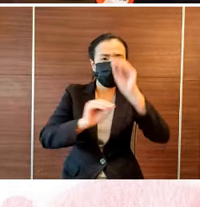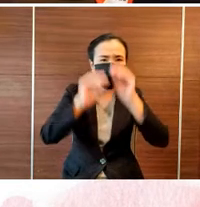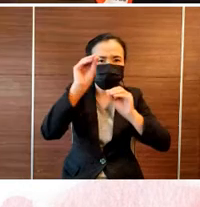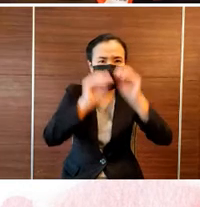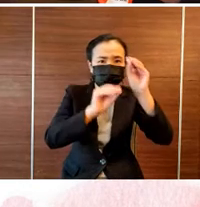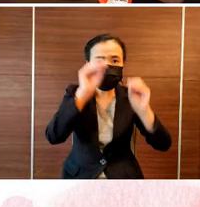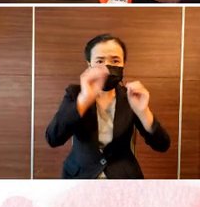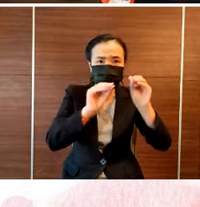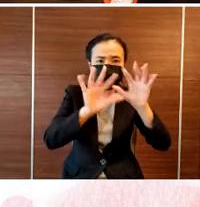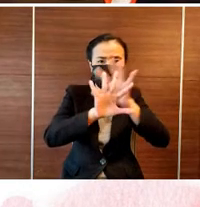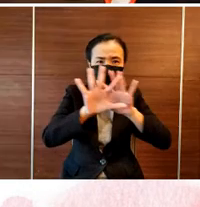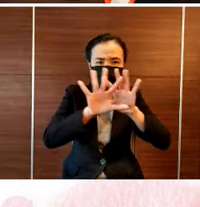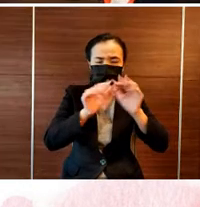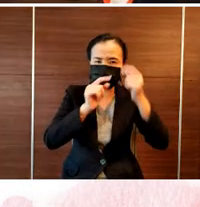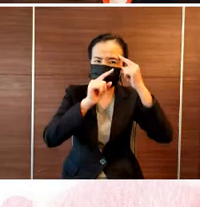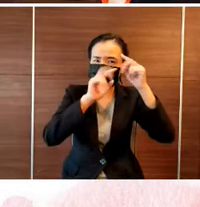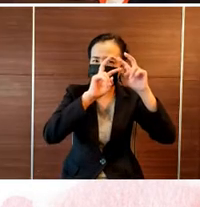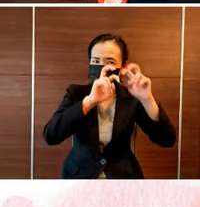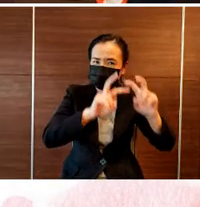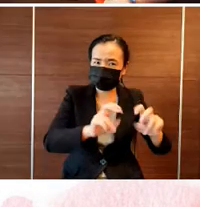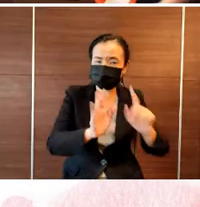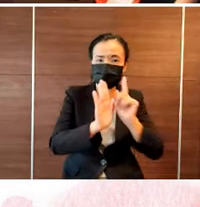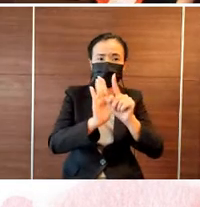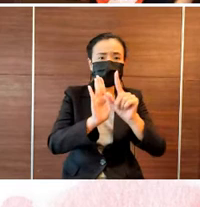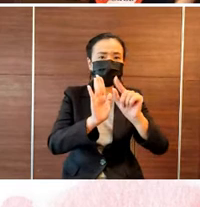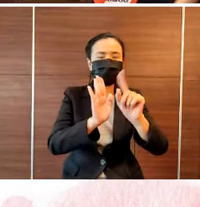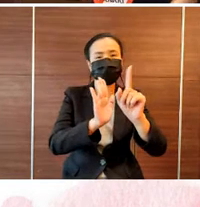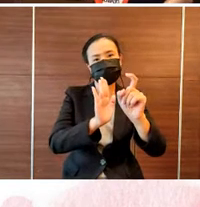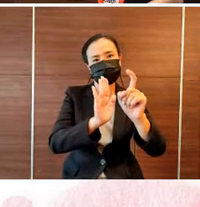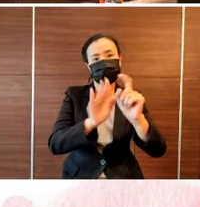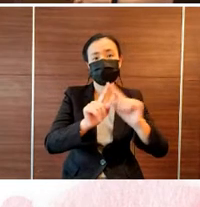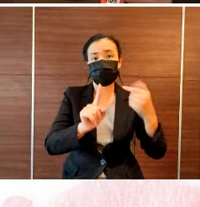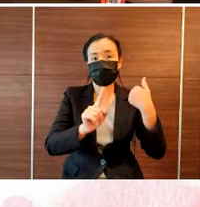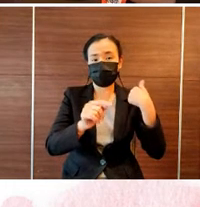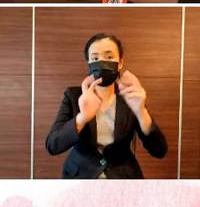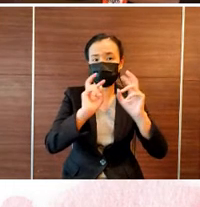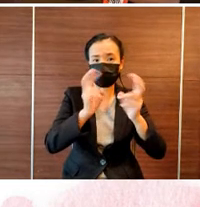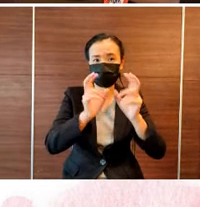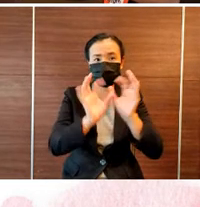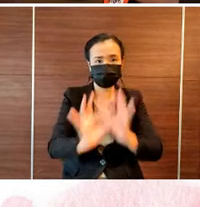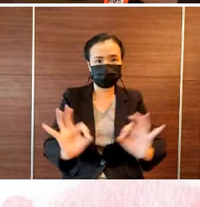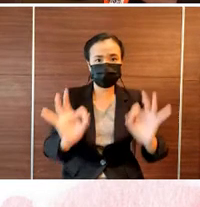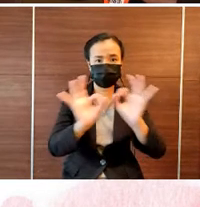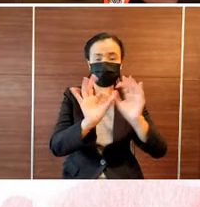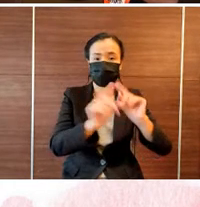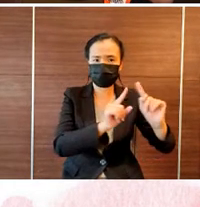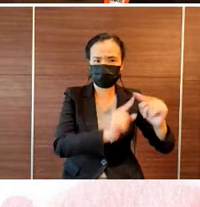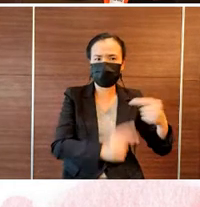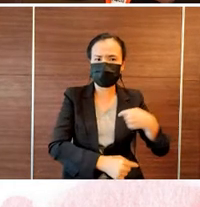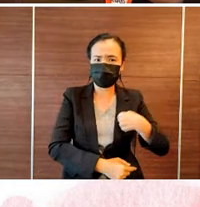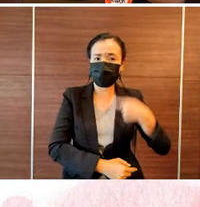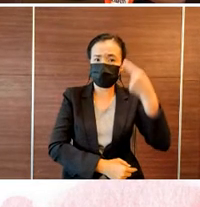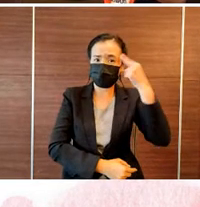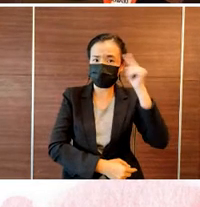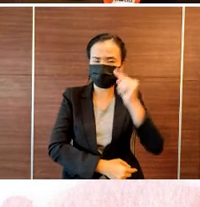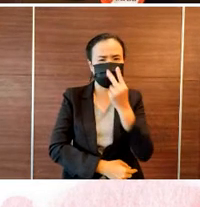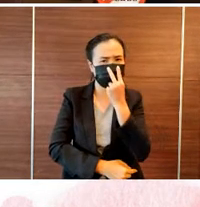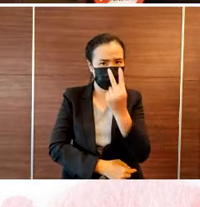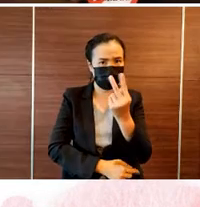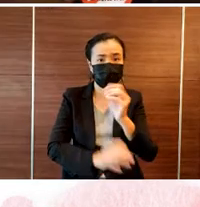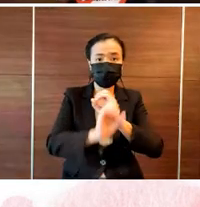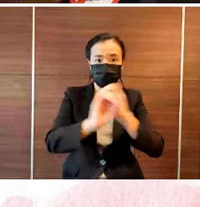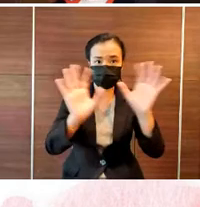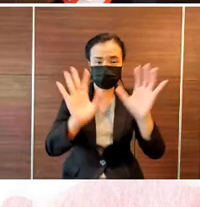ายเรื่องแบบนี้คงคลี่ภายใน20นาทีไม่เสร็จเนาะแต่จ๋าคิดว่ามันมีประเด็นสำคัญสำคัญที่เราคงต้องมองให้เห็นนะ